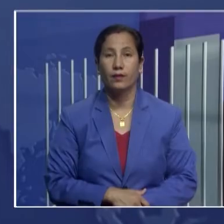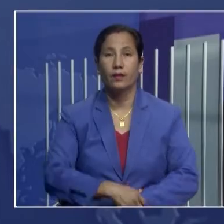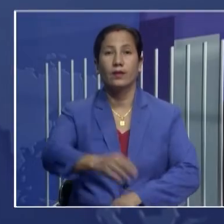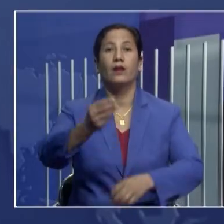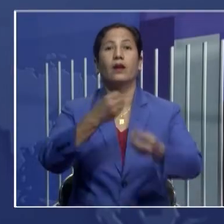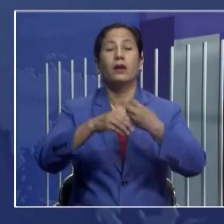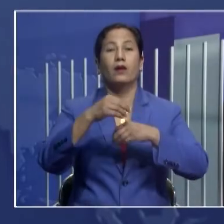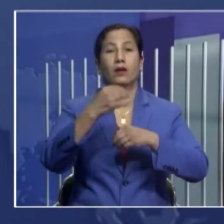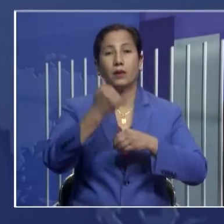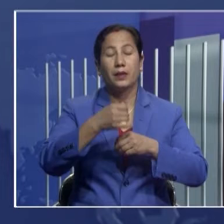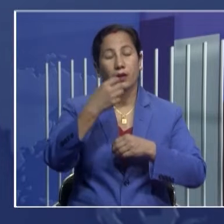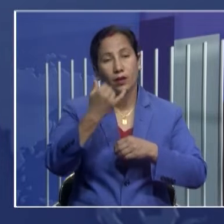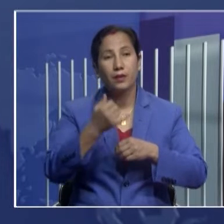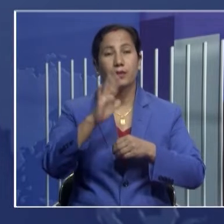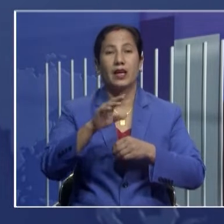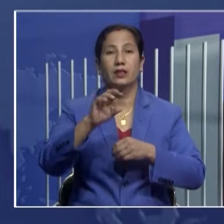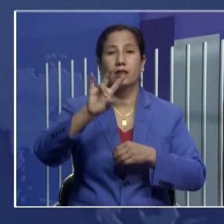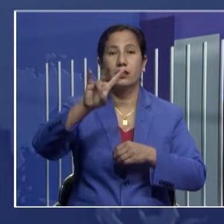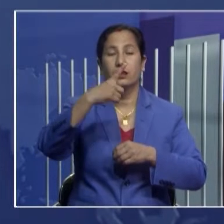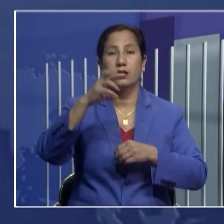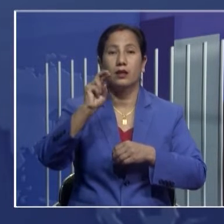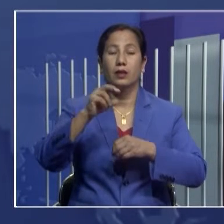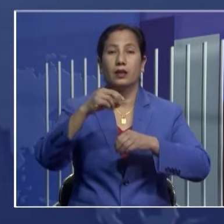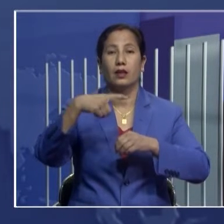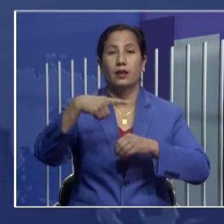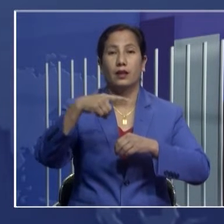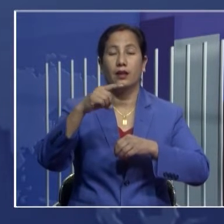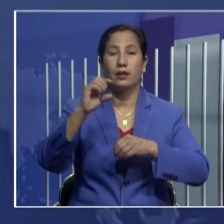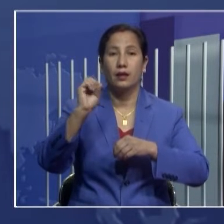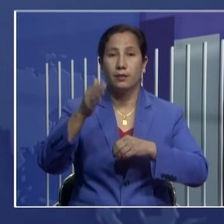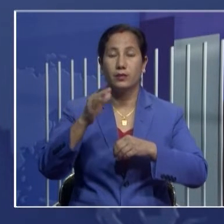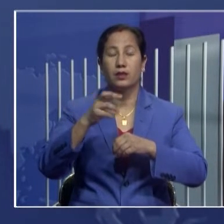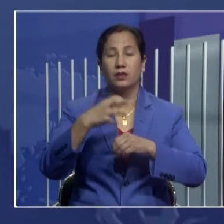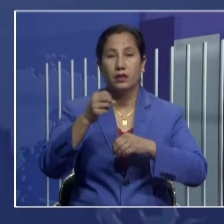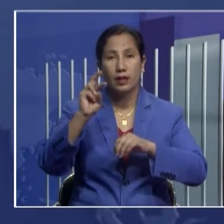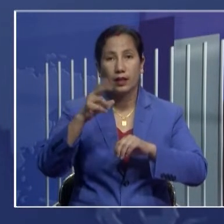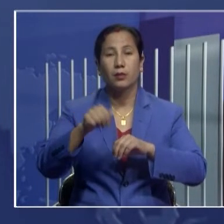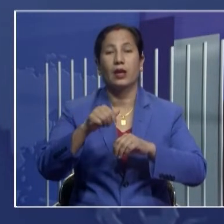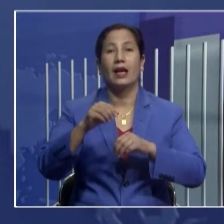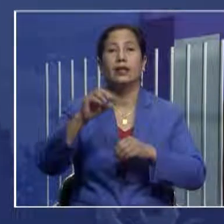कारोबार हुने हप्ताको अन्तिम दिन आज शेयर बजार परिसूचक नेप्से घटेर रातामै भएको छ। नेप्से आज